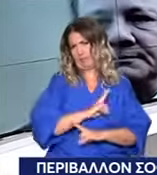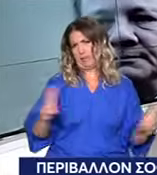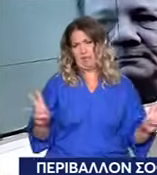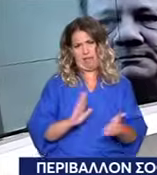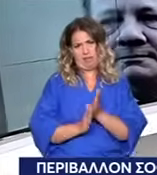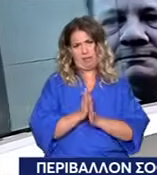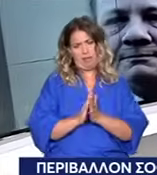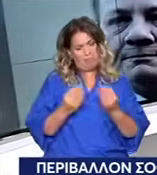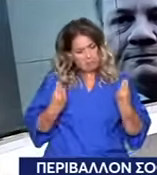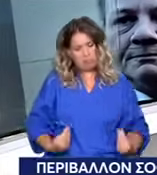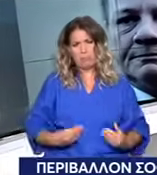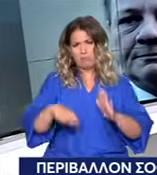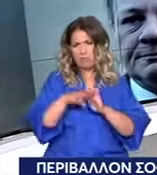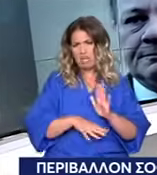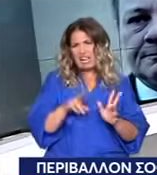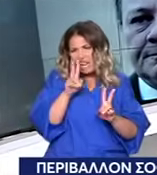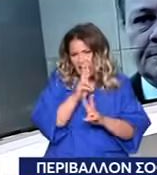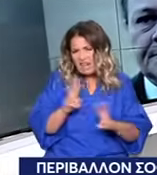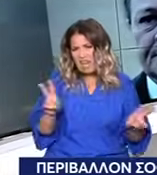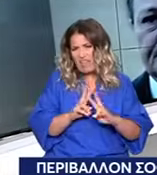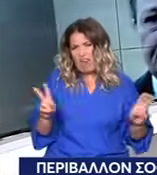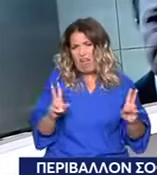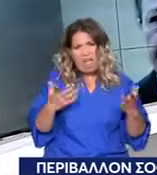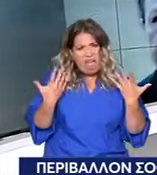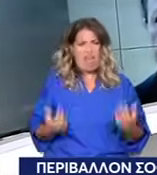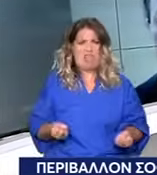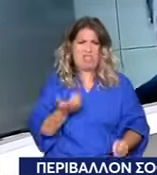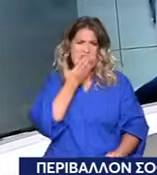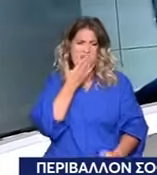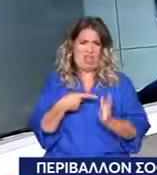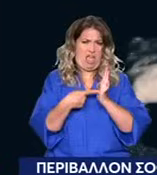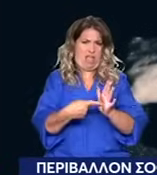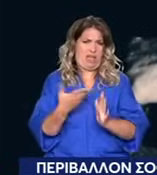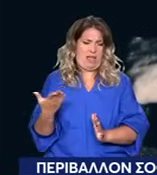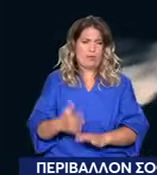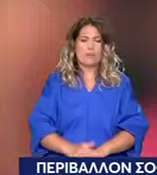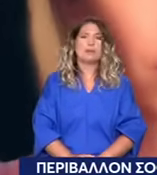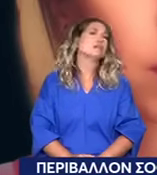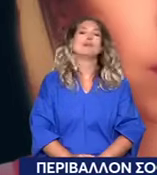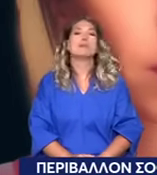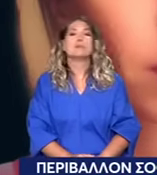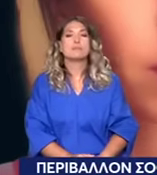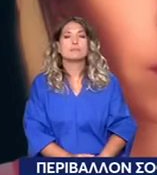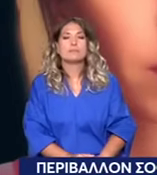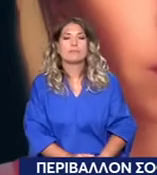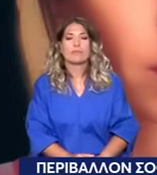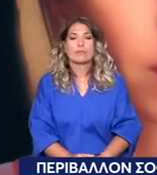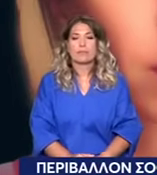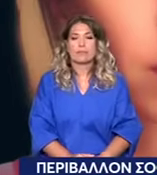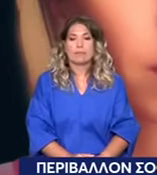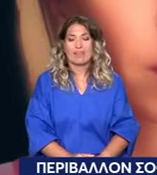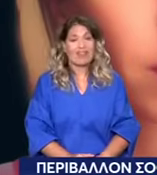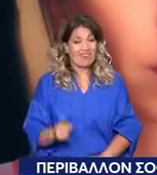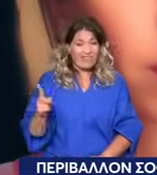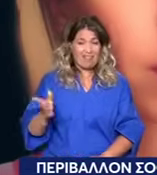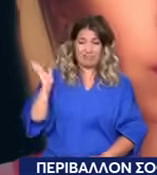υπάρχουν πράγματα τα οποία τα έχουν εξασφαλίσει αυτά τα παιδιά. Για να το ακούσουμε. Ακόμα και στην κατάσταση που ήταν, η Σοφία προσπαθούσε να